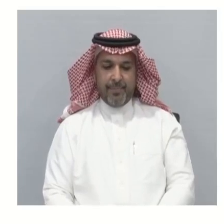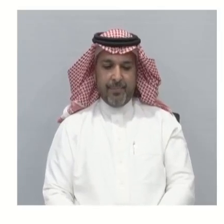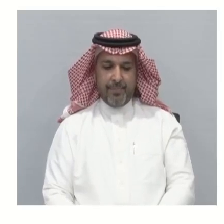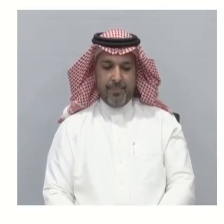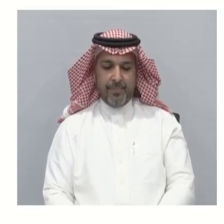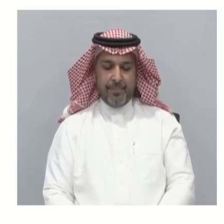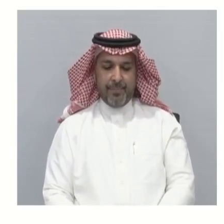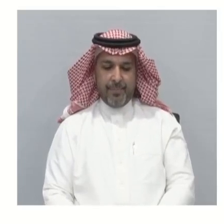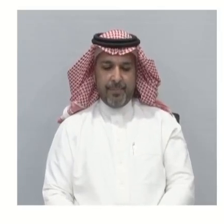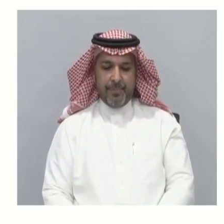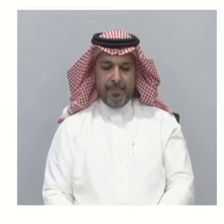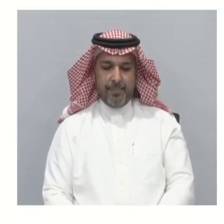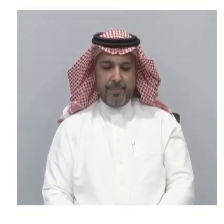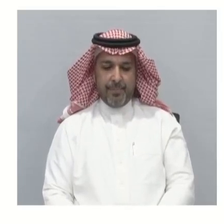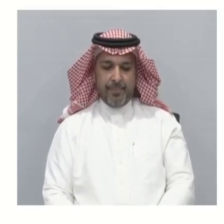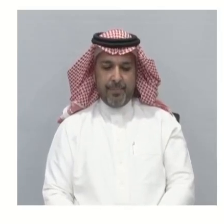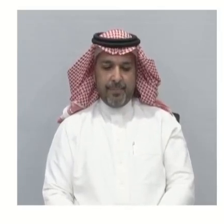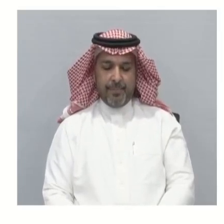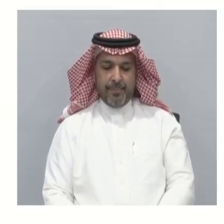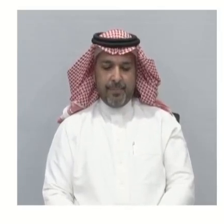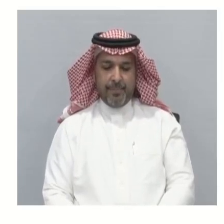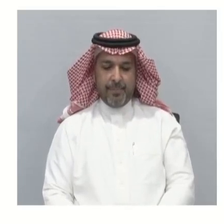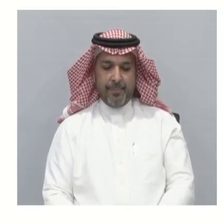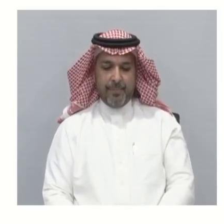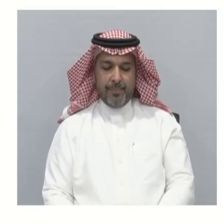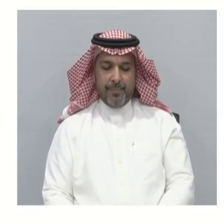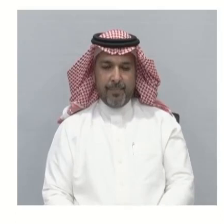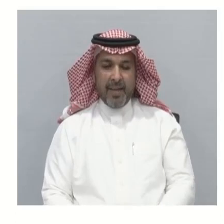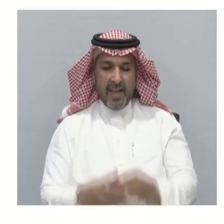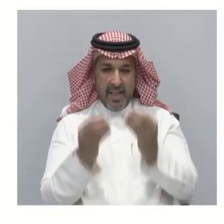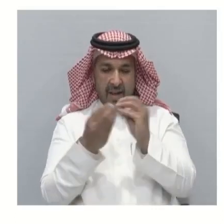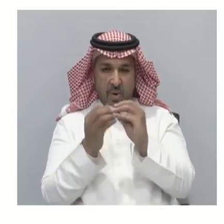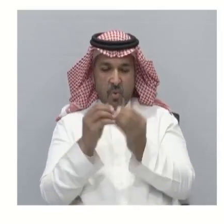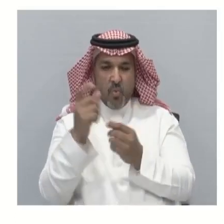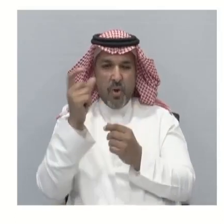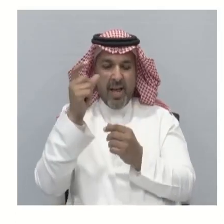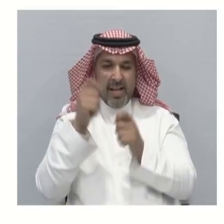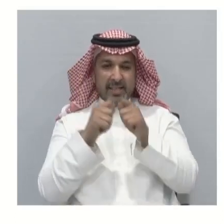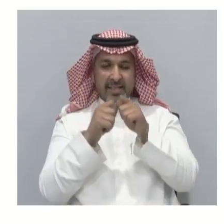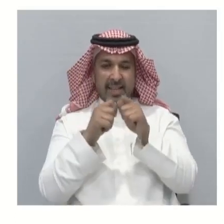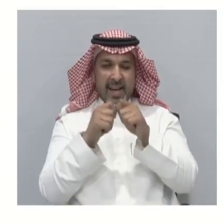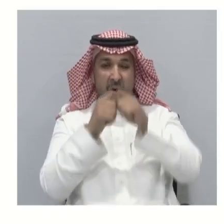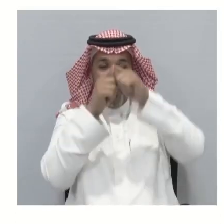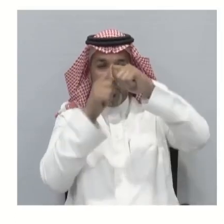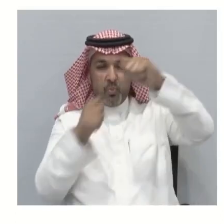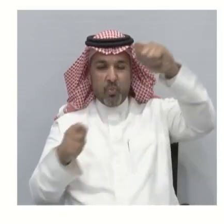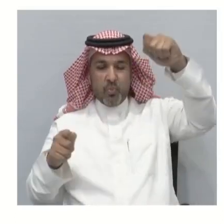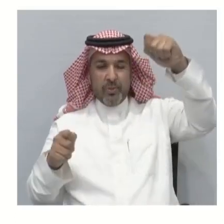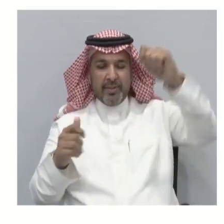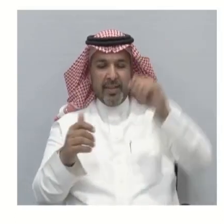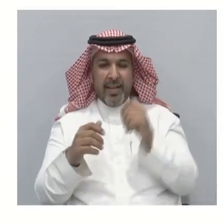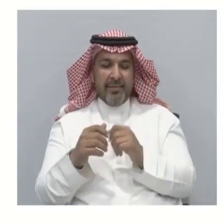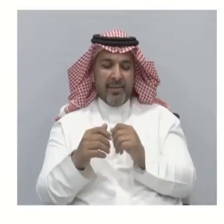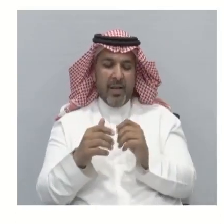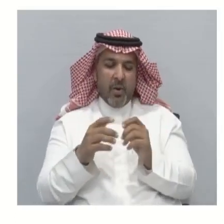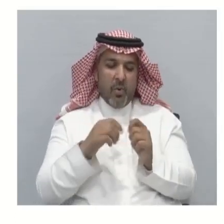فبالتالي المسافه من المتدرب الثاني الى المدرب الاول او الى المدرب هي اطول وبالتالي راح تكون